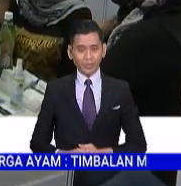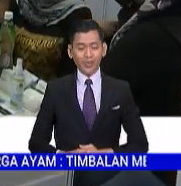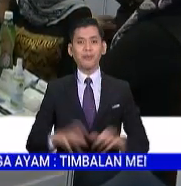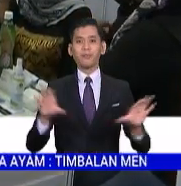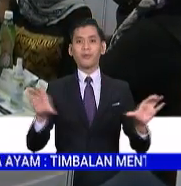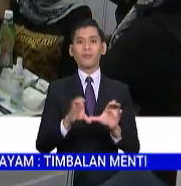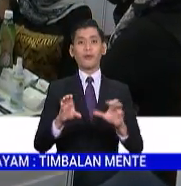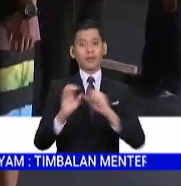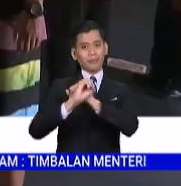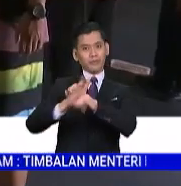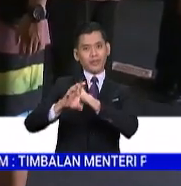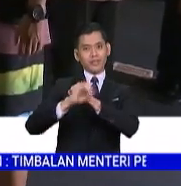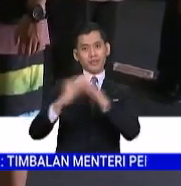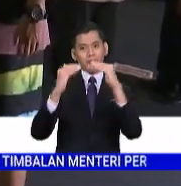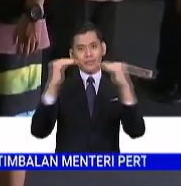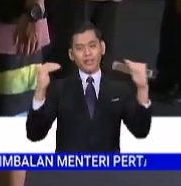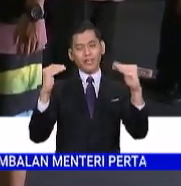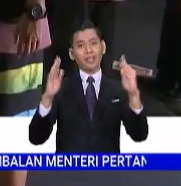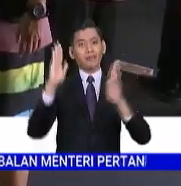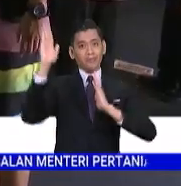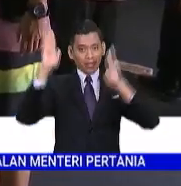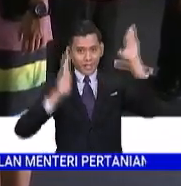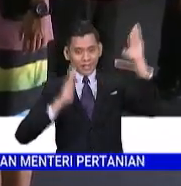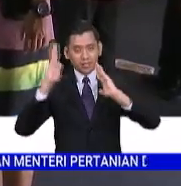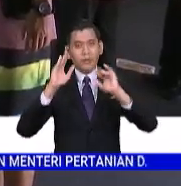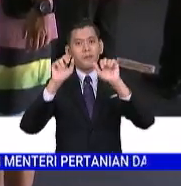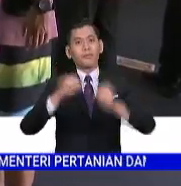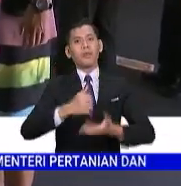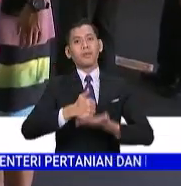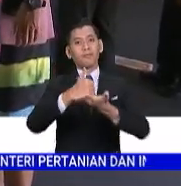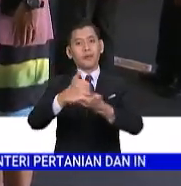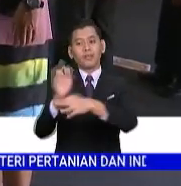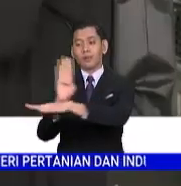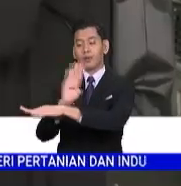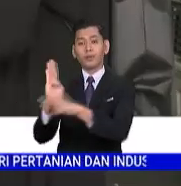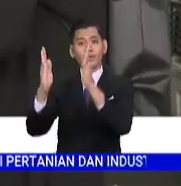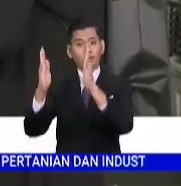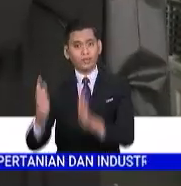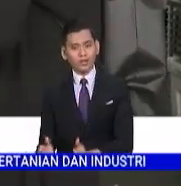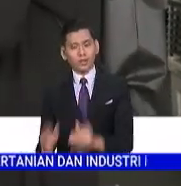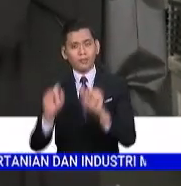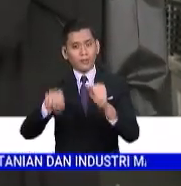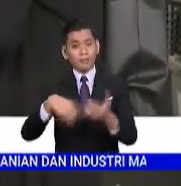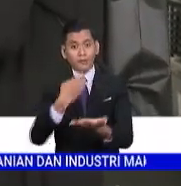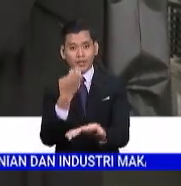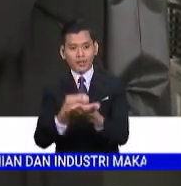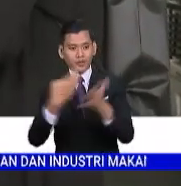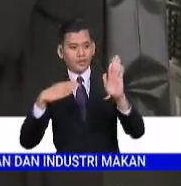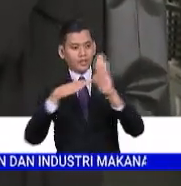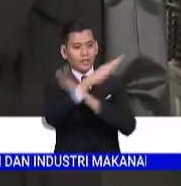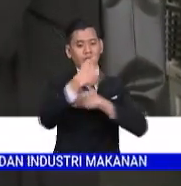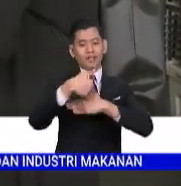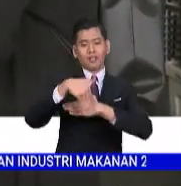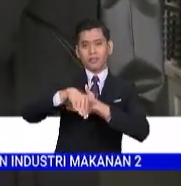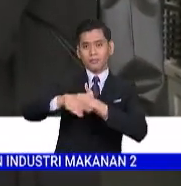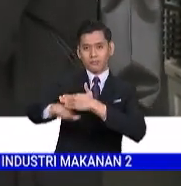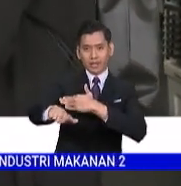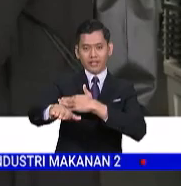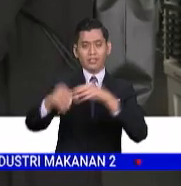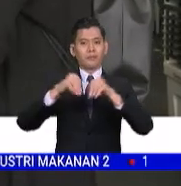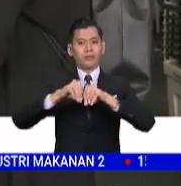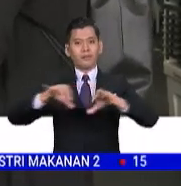Penganjuran kempen di peringkat kebangsaan ini antara lain membantu para usahawan menjana semula ekonomi pasca COVID-19.